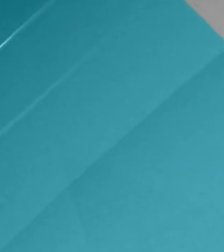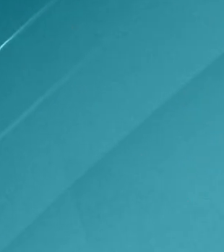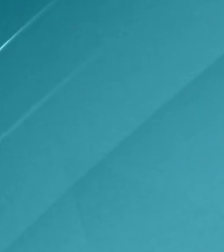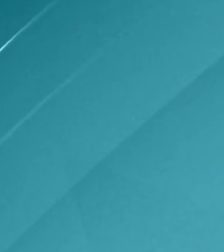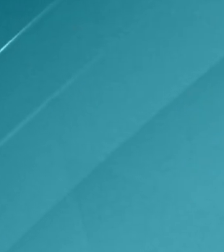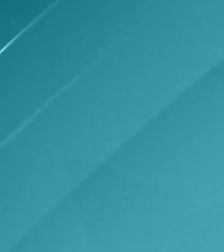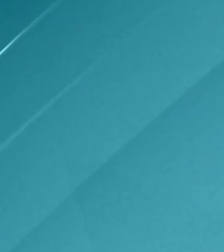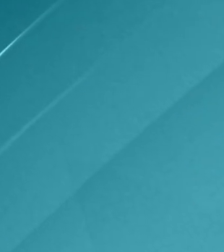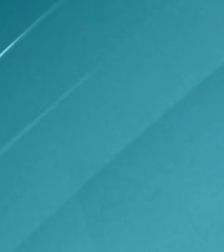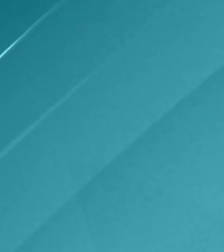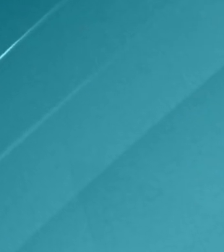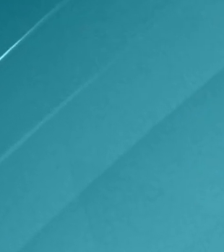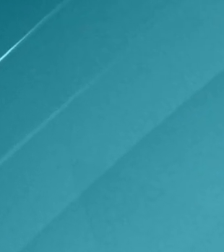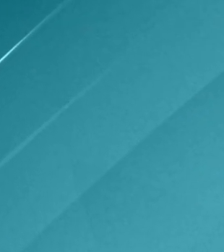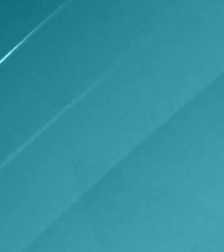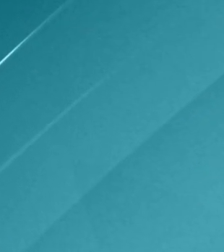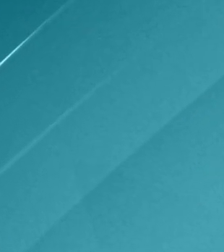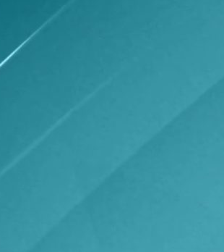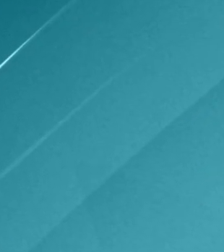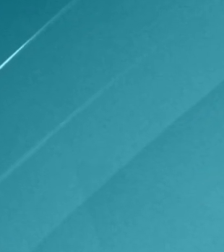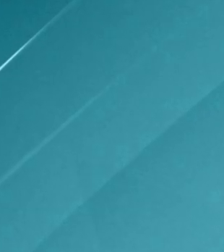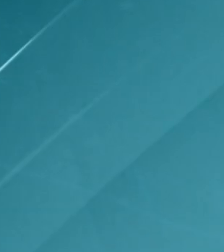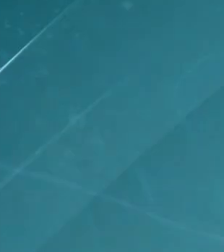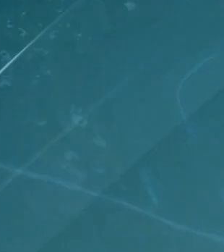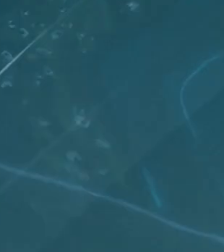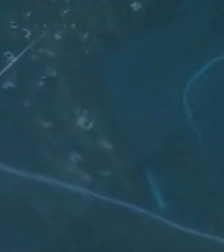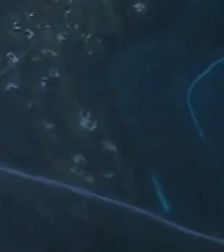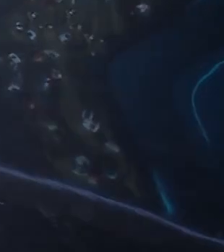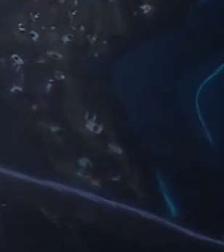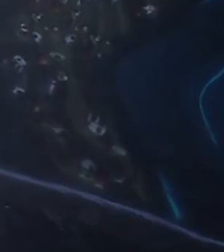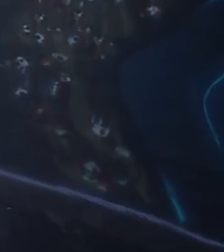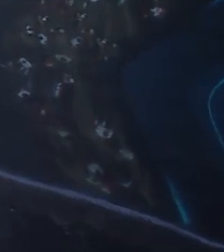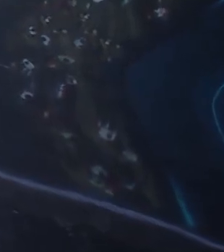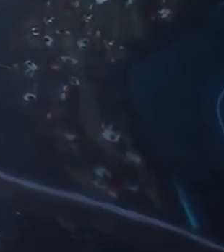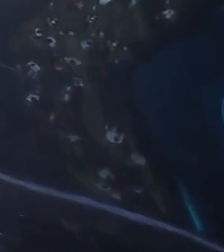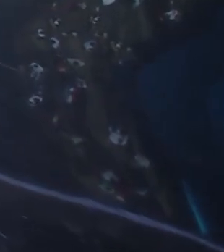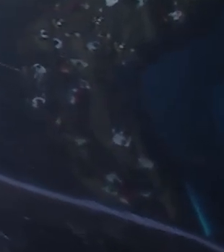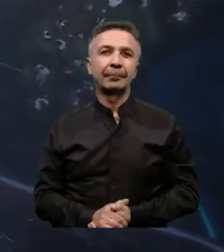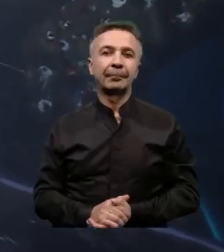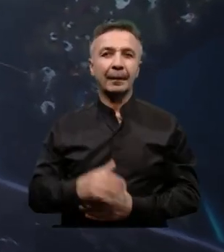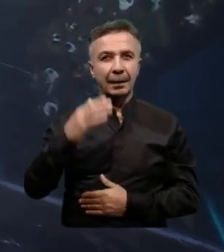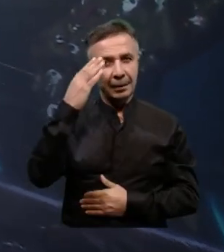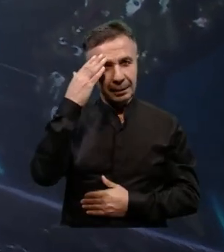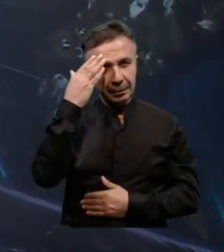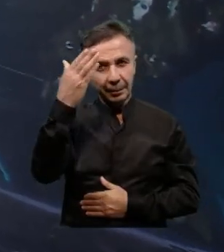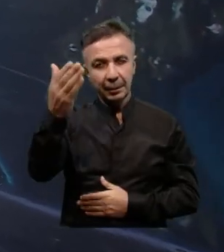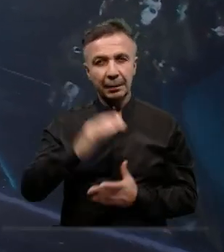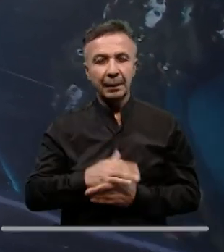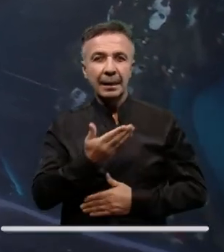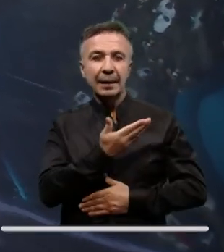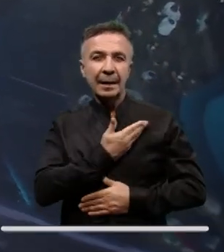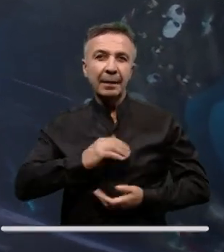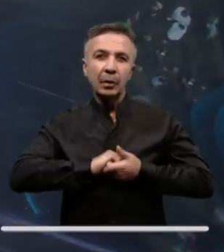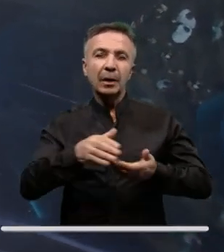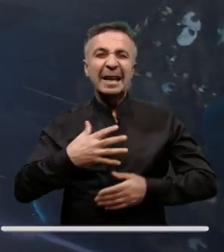g öğrenmek herkese farzdır selamünaleyküm ve rahmetullahi ve berekat Sevgili dostlar